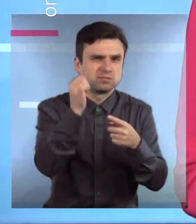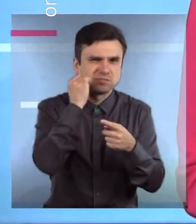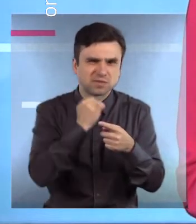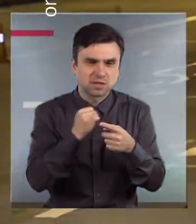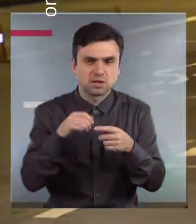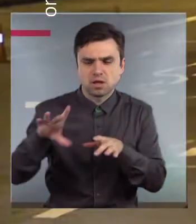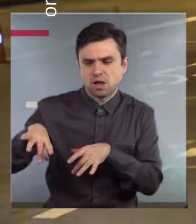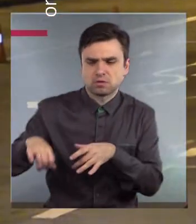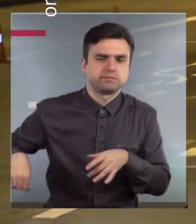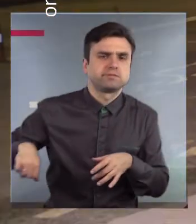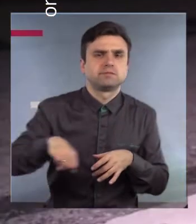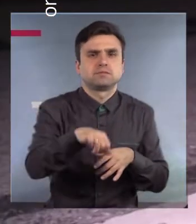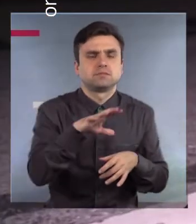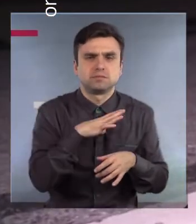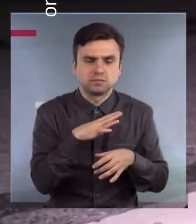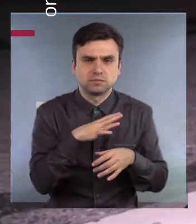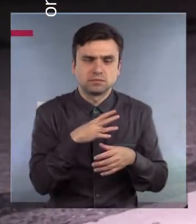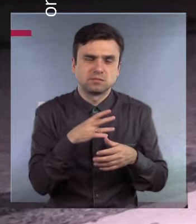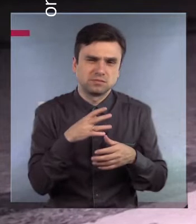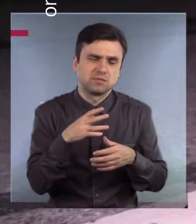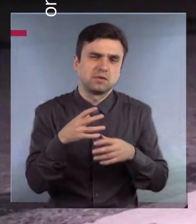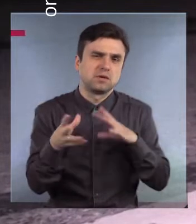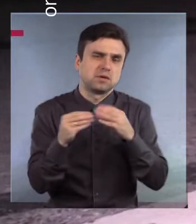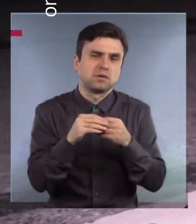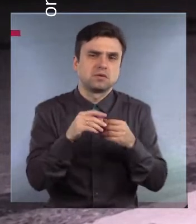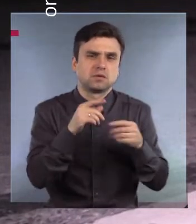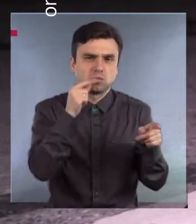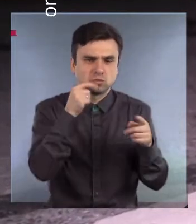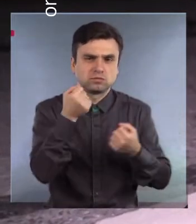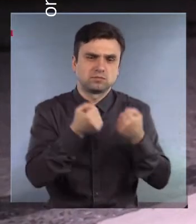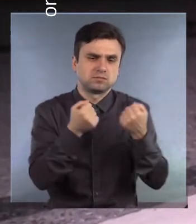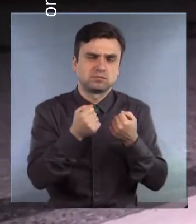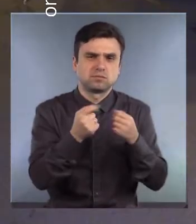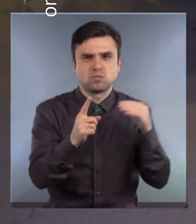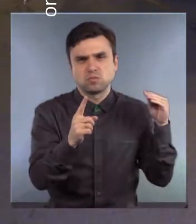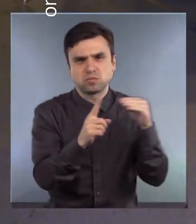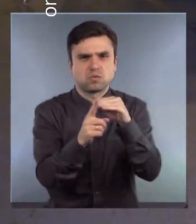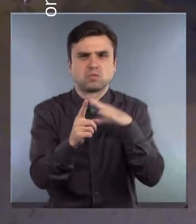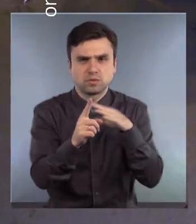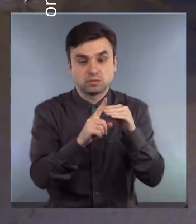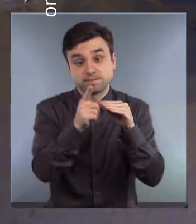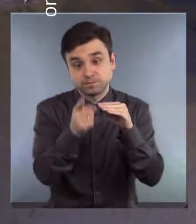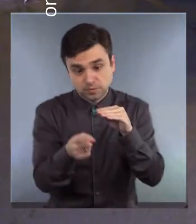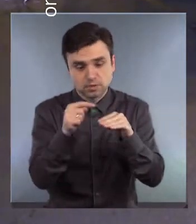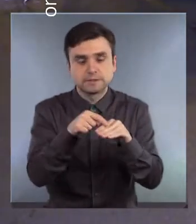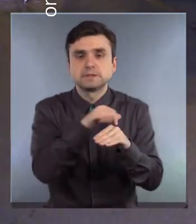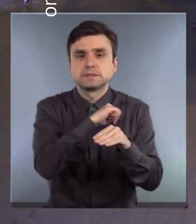результаті водій збив містянку, після чого сам викликав швидку і патрульних. Жінку госпіталізували до Тисячки, попередньо її